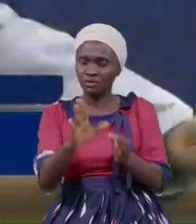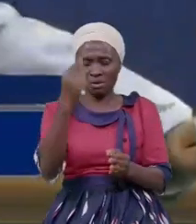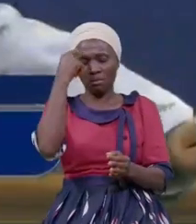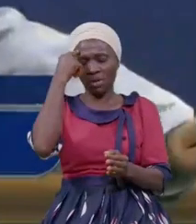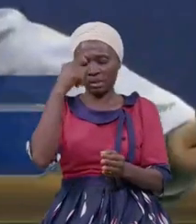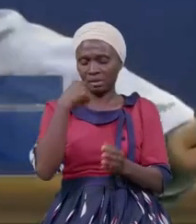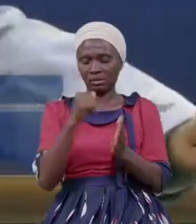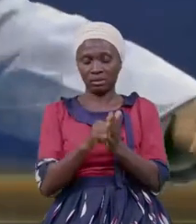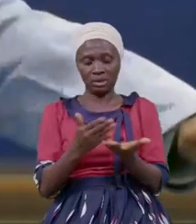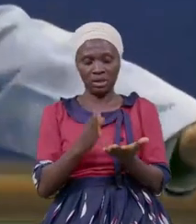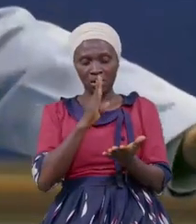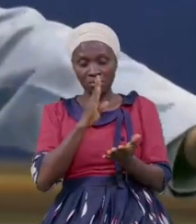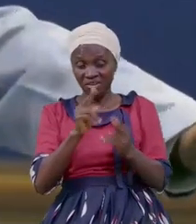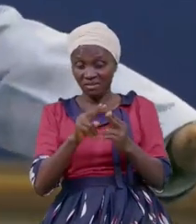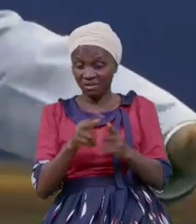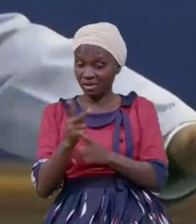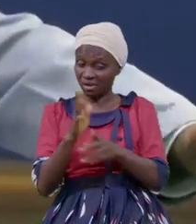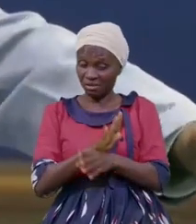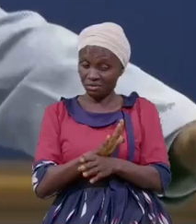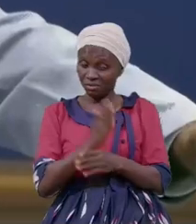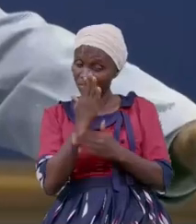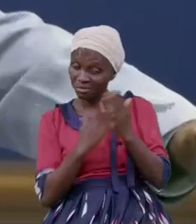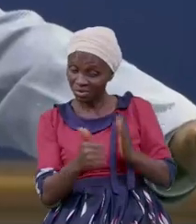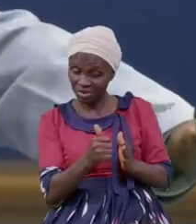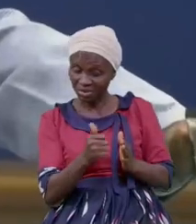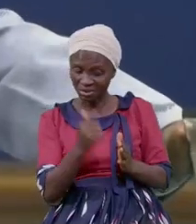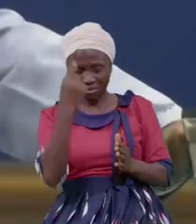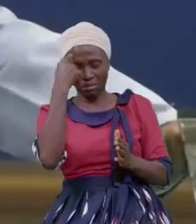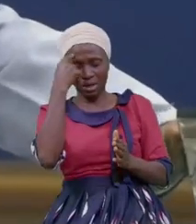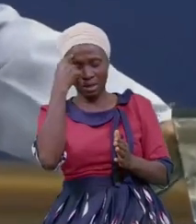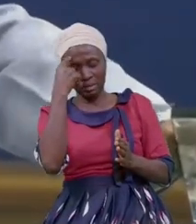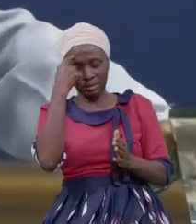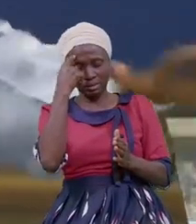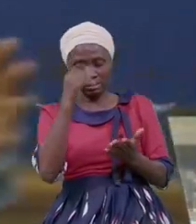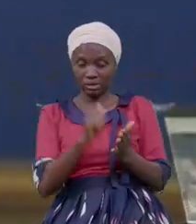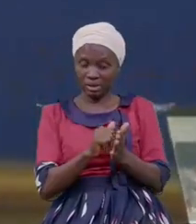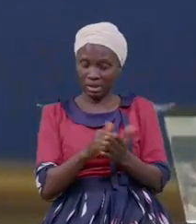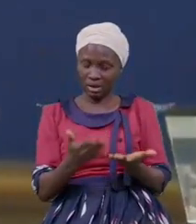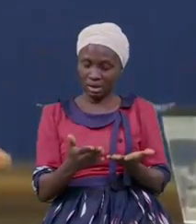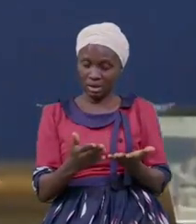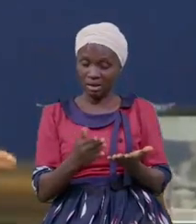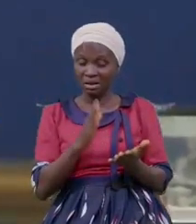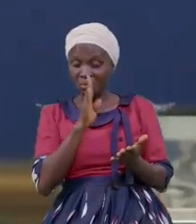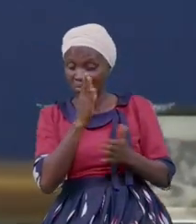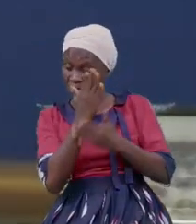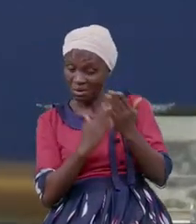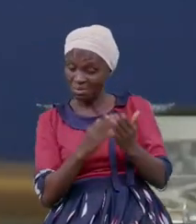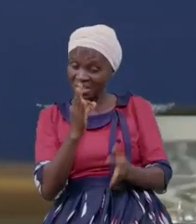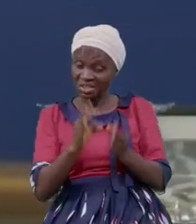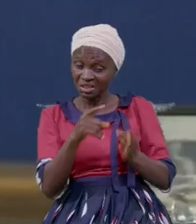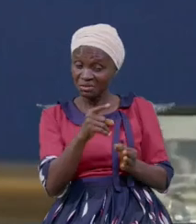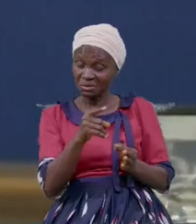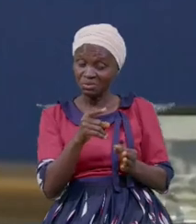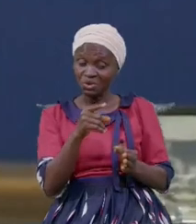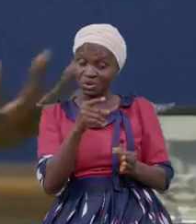tois modéré tois humble parce que tu peux prdre l'emploi si tu dis